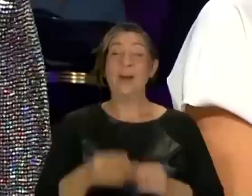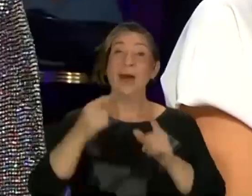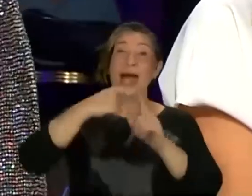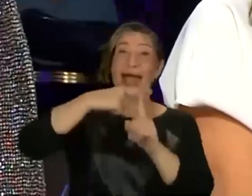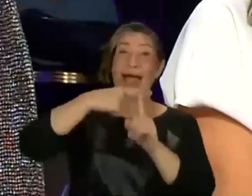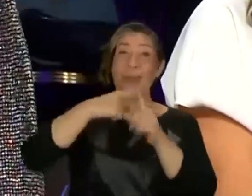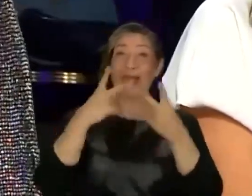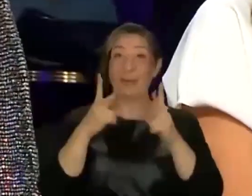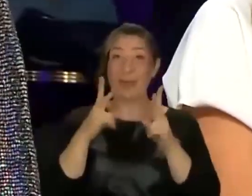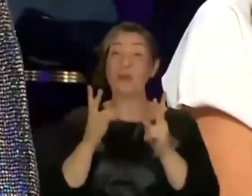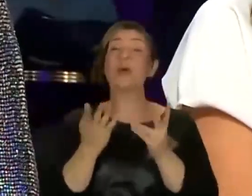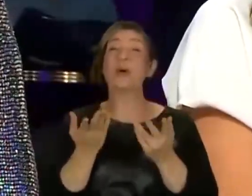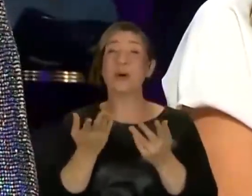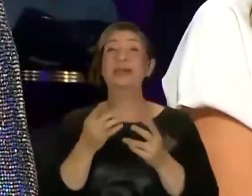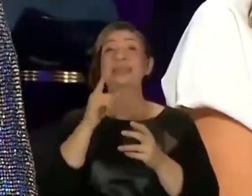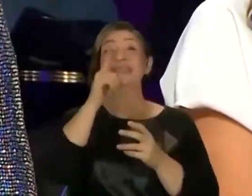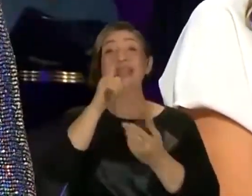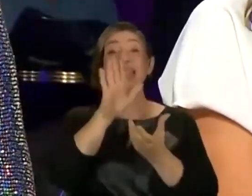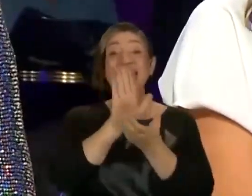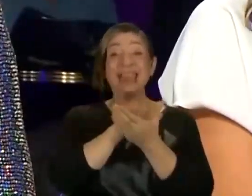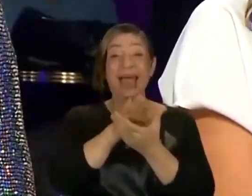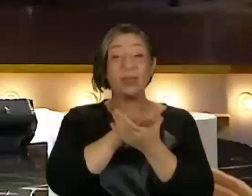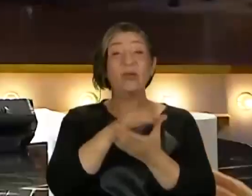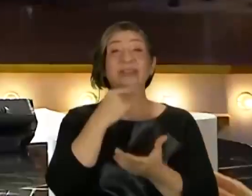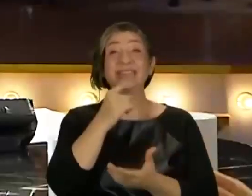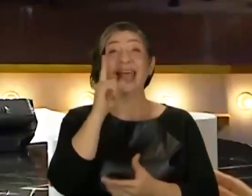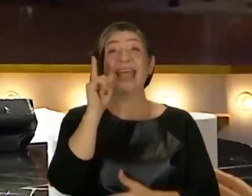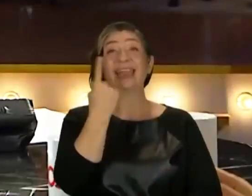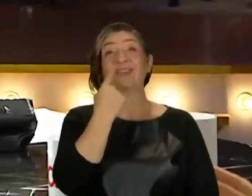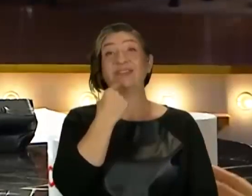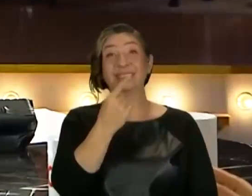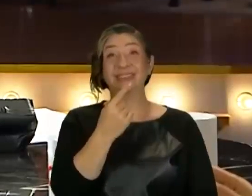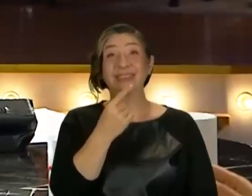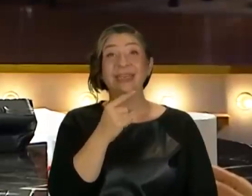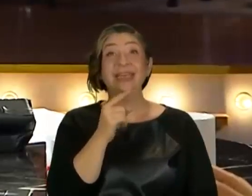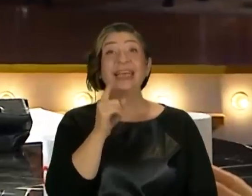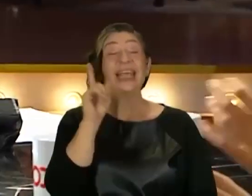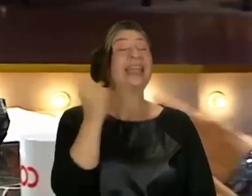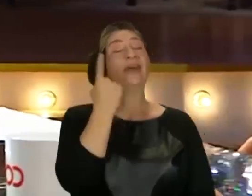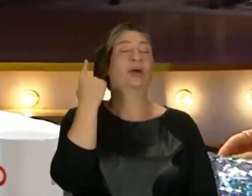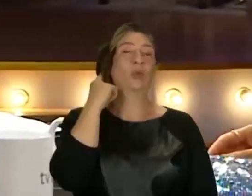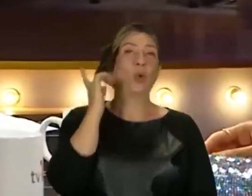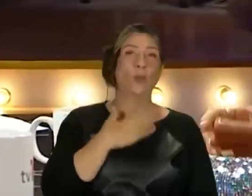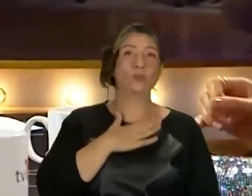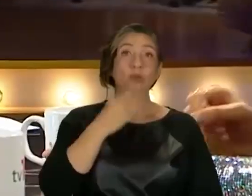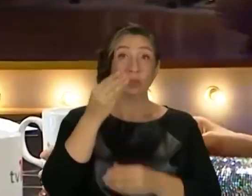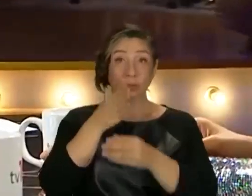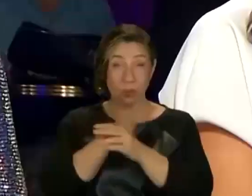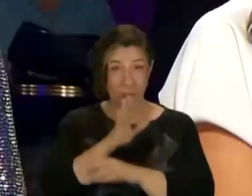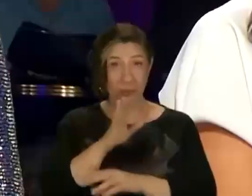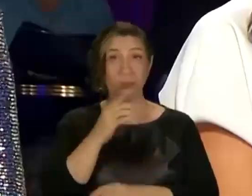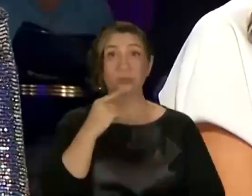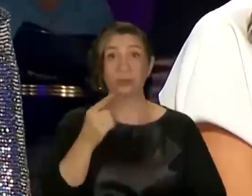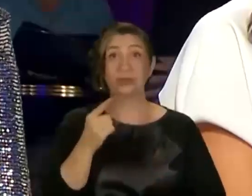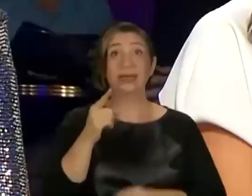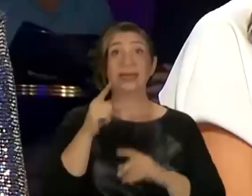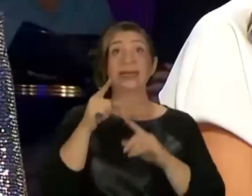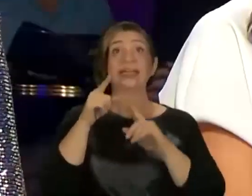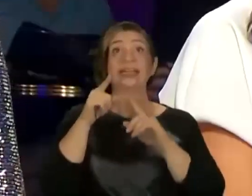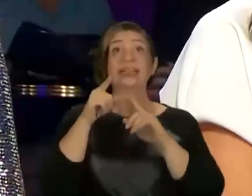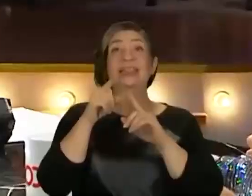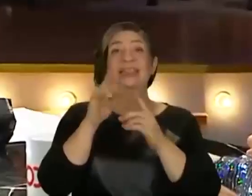eklemeler yapılabiliyor. Yapılabilir. Artık. Senin takatuka deyişin ilk defa duyduğum takatuka. Bir söyleyiş şekli ve çok doğru söylüyorsun. Takatuka.